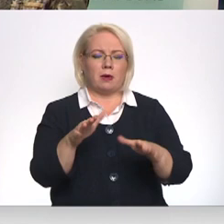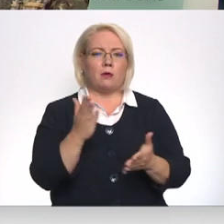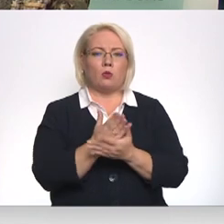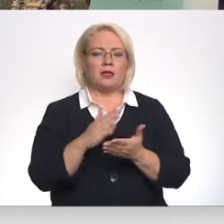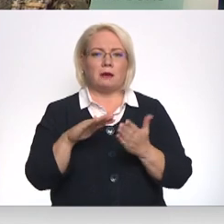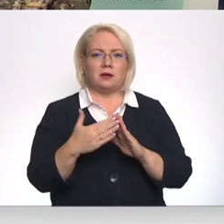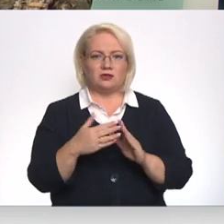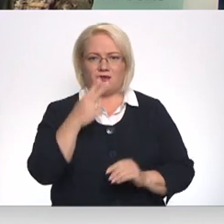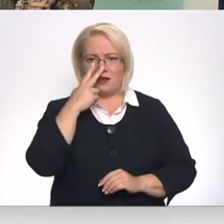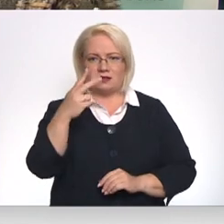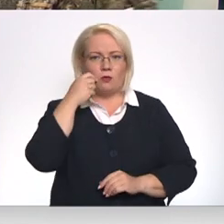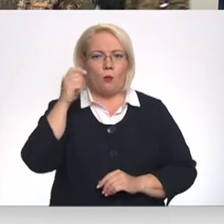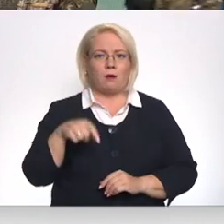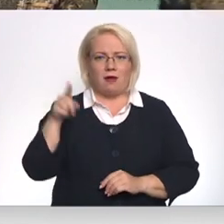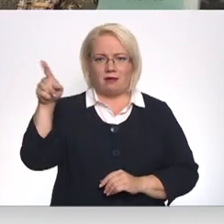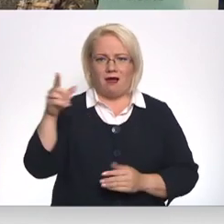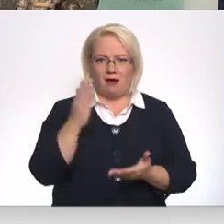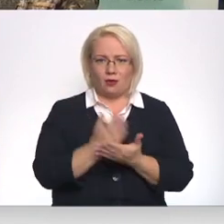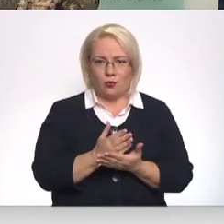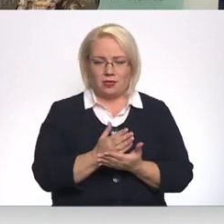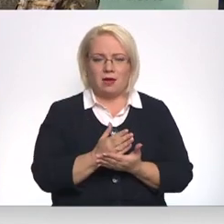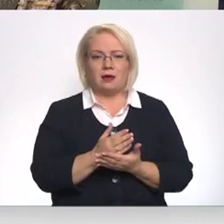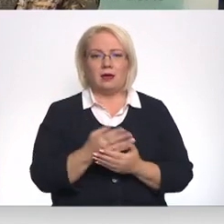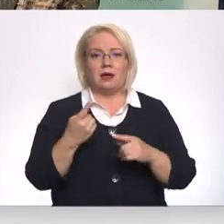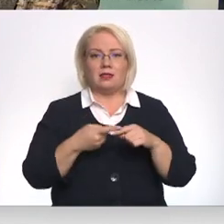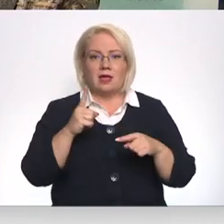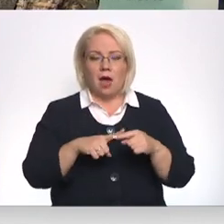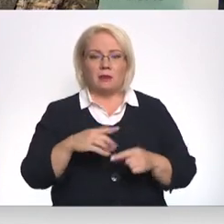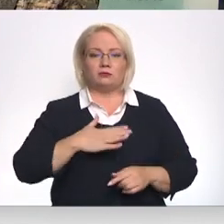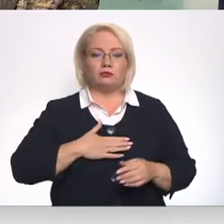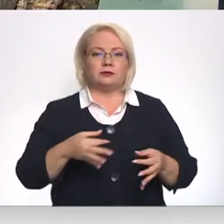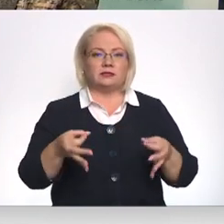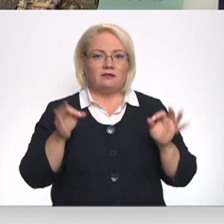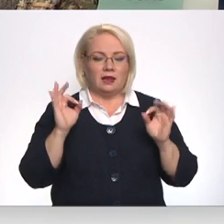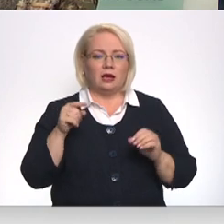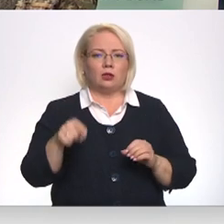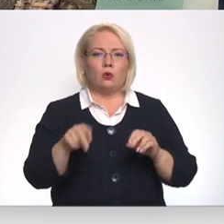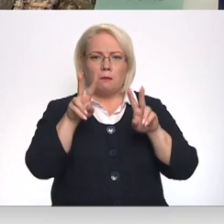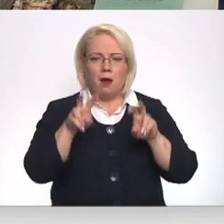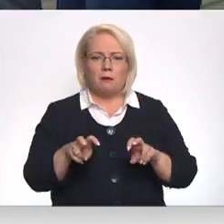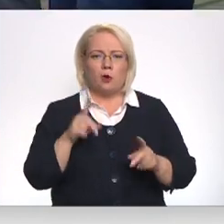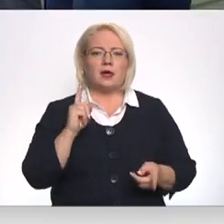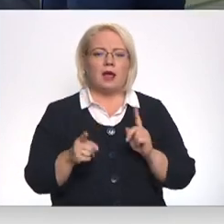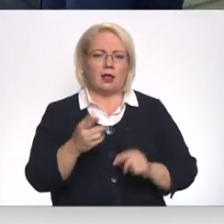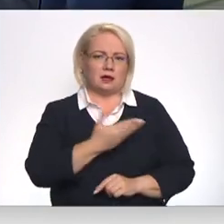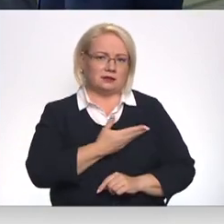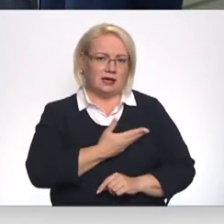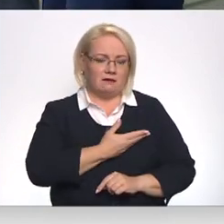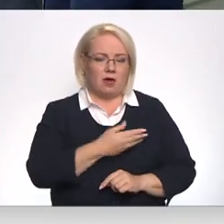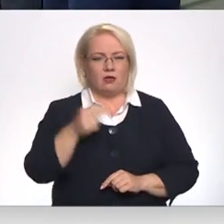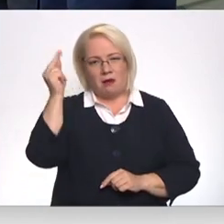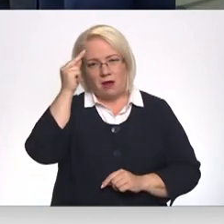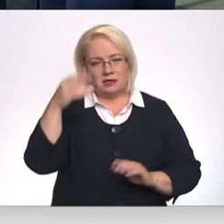var ļoti labi redzēt Ukrainā. Un tieši tāpēc mums ir svarīgi, ka tas tiek pārbaudīts reālā dzīvē. Mācībās piedalīsies